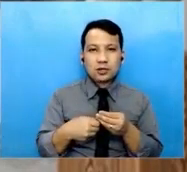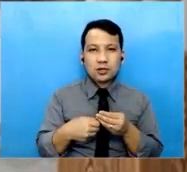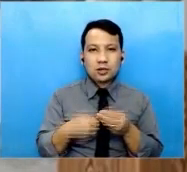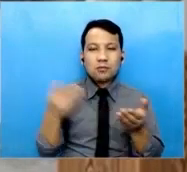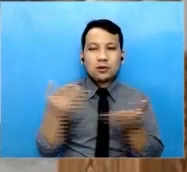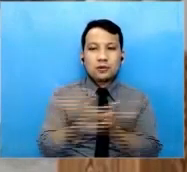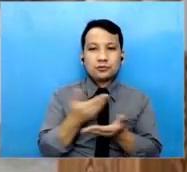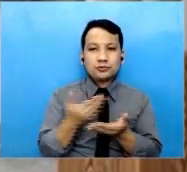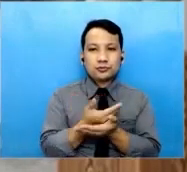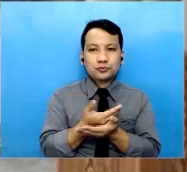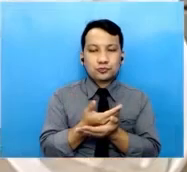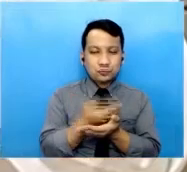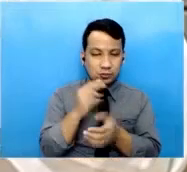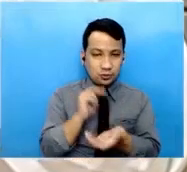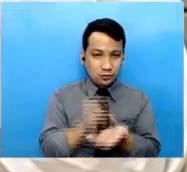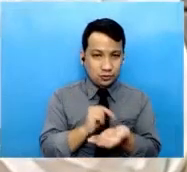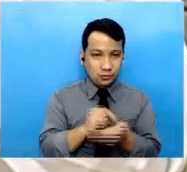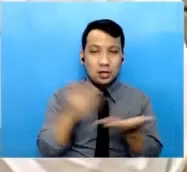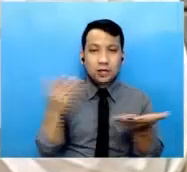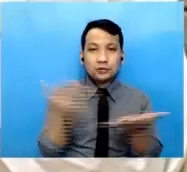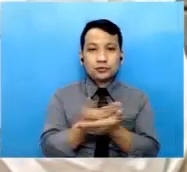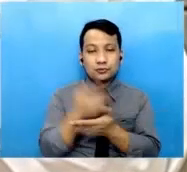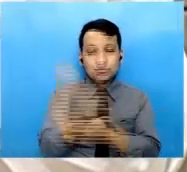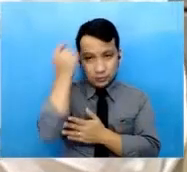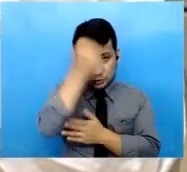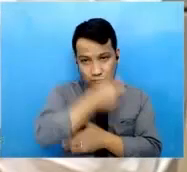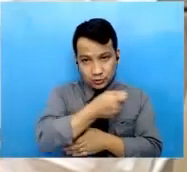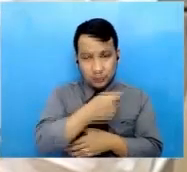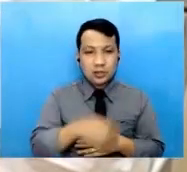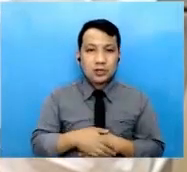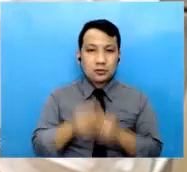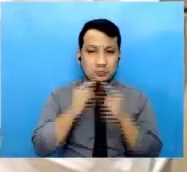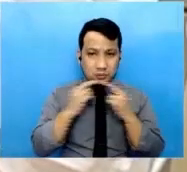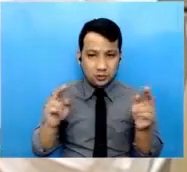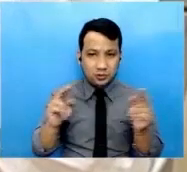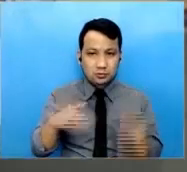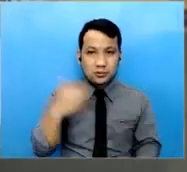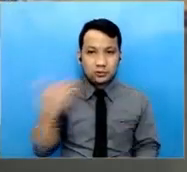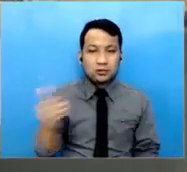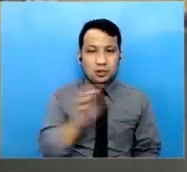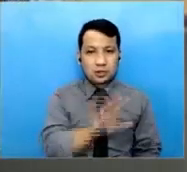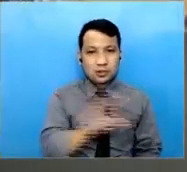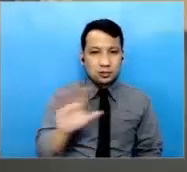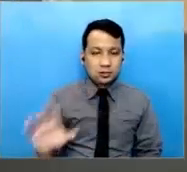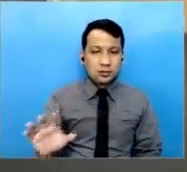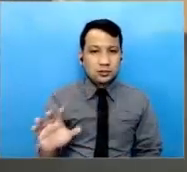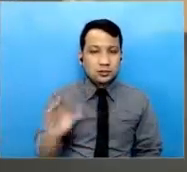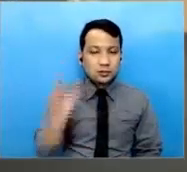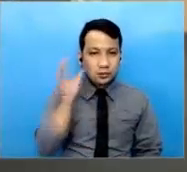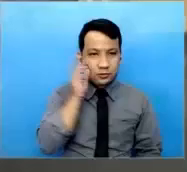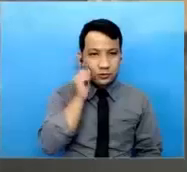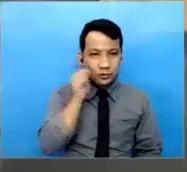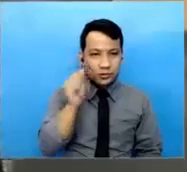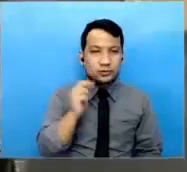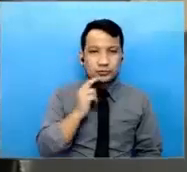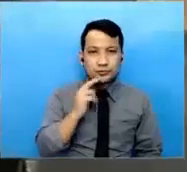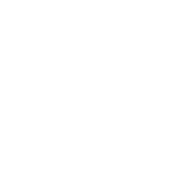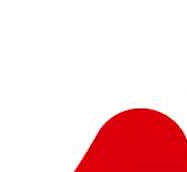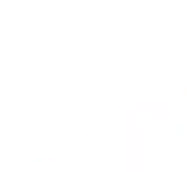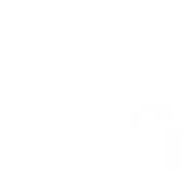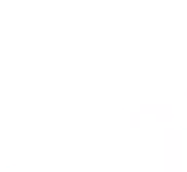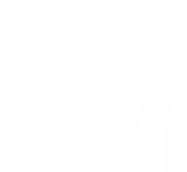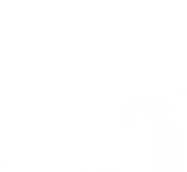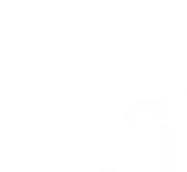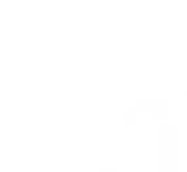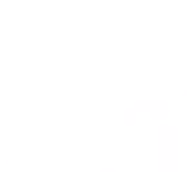or mga new graduates. Nagbabalita mula sa frontline, Camille Samonte, News 5.